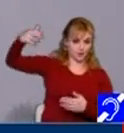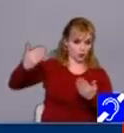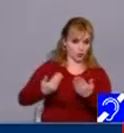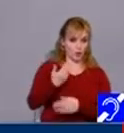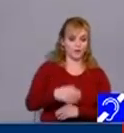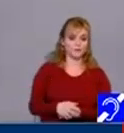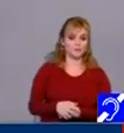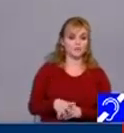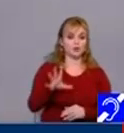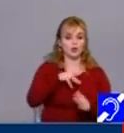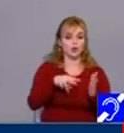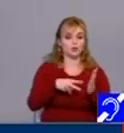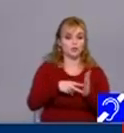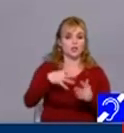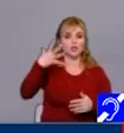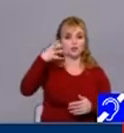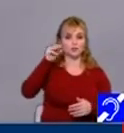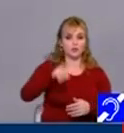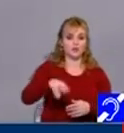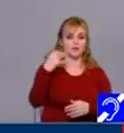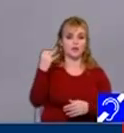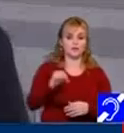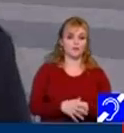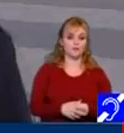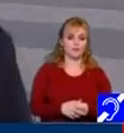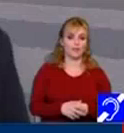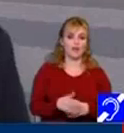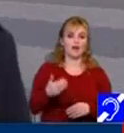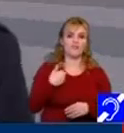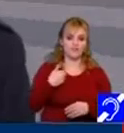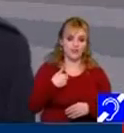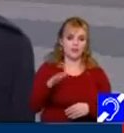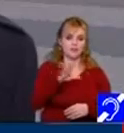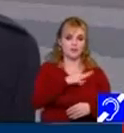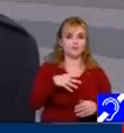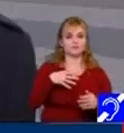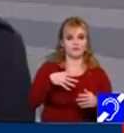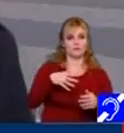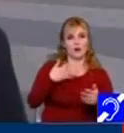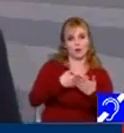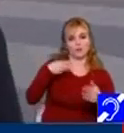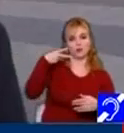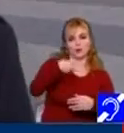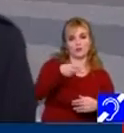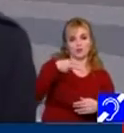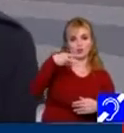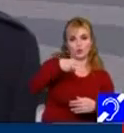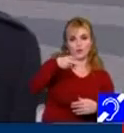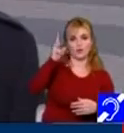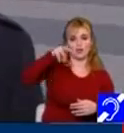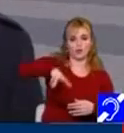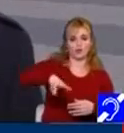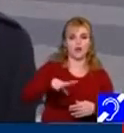și Frunze. Totul a costat 500.000 de lei. Vorbim în general, vorbim de o rețea de circa 2 km și sunt